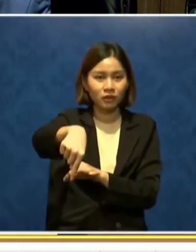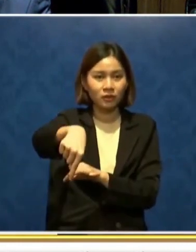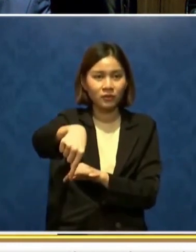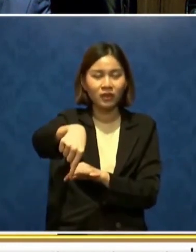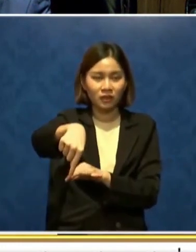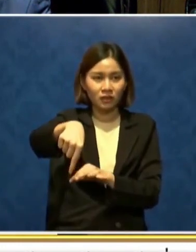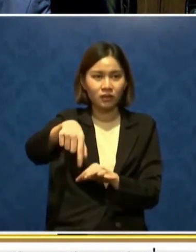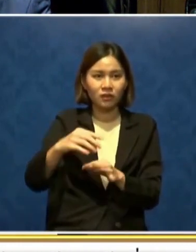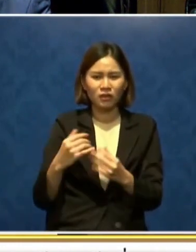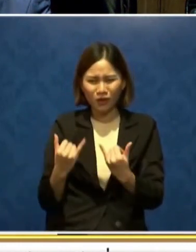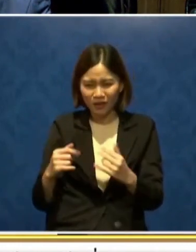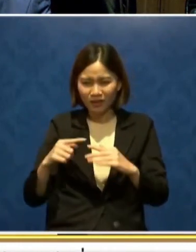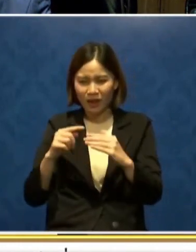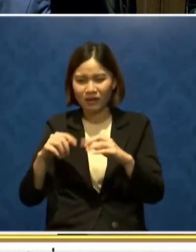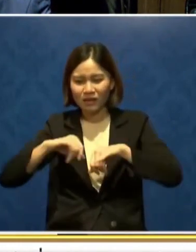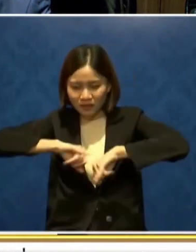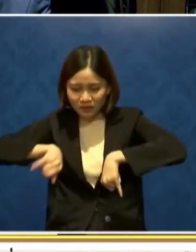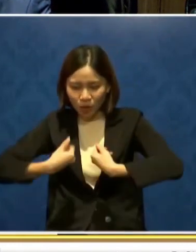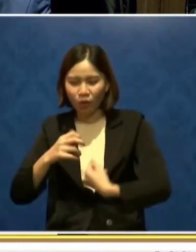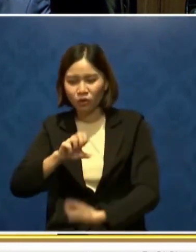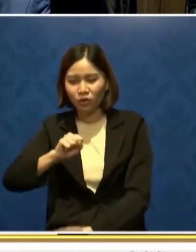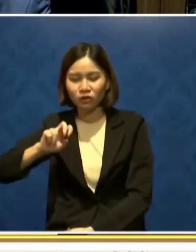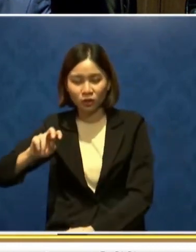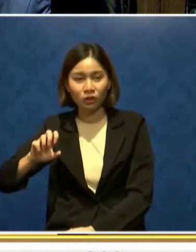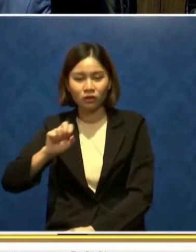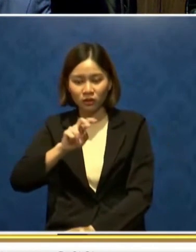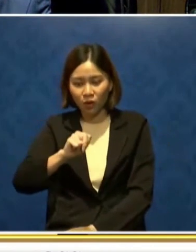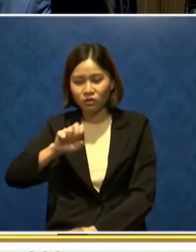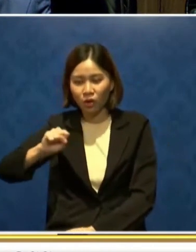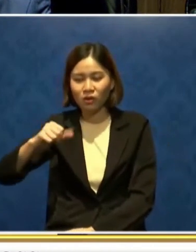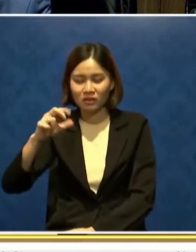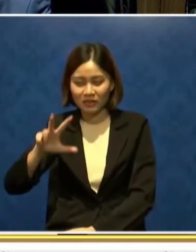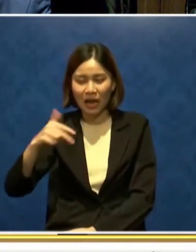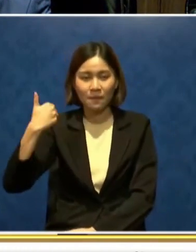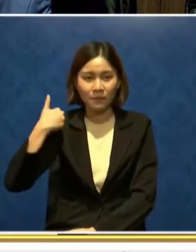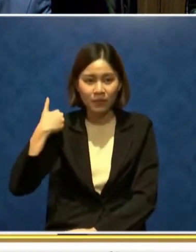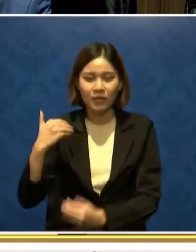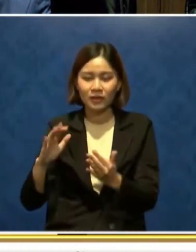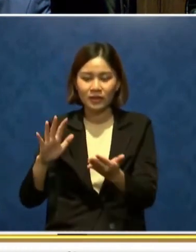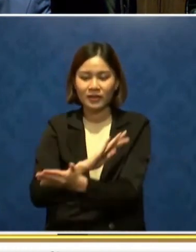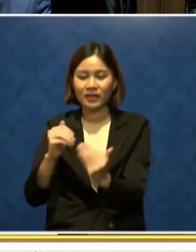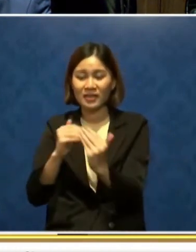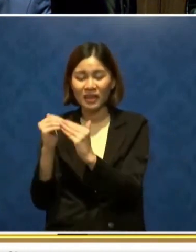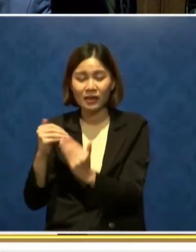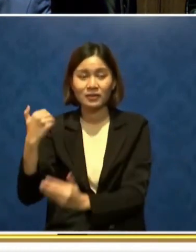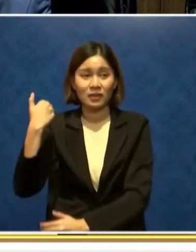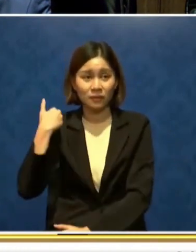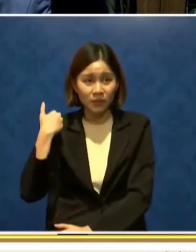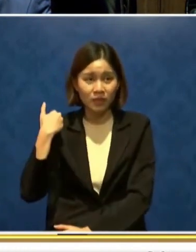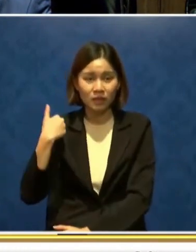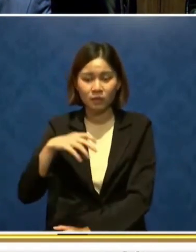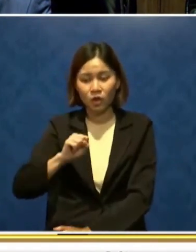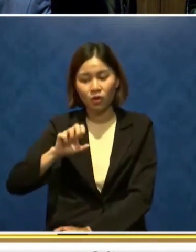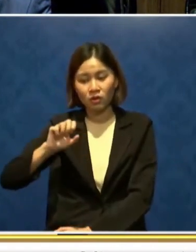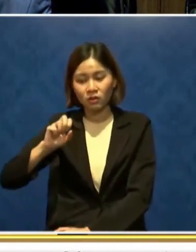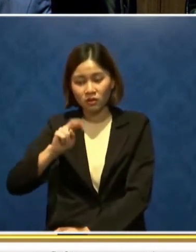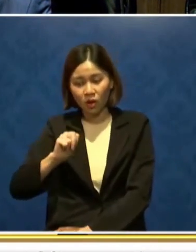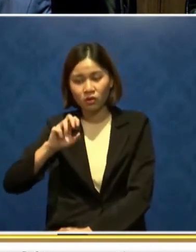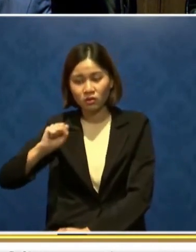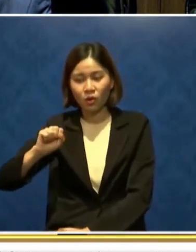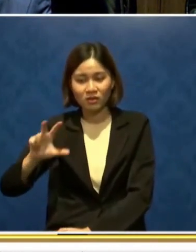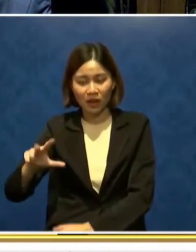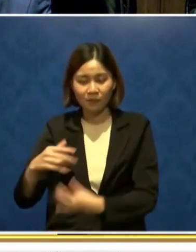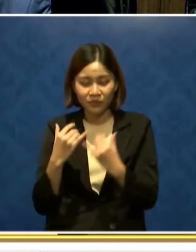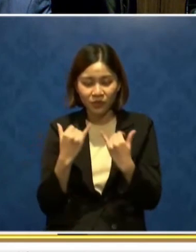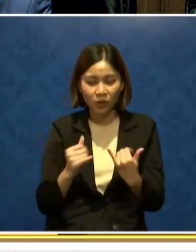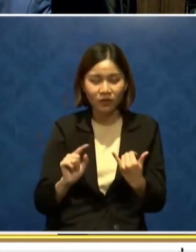ทั้งๆที่เขาถือเอกสารเสร็จเป็นน.ส 3ถือเป็นเอกสารสิทธิ์นะครับเป็นนส 3เป็นโฉนดณ